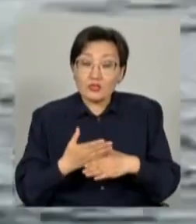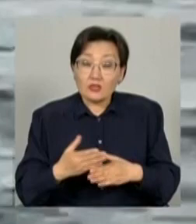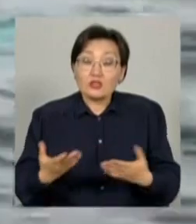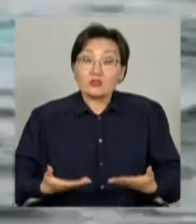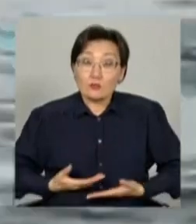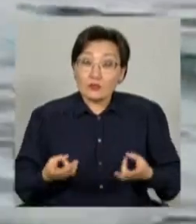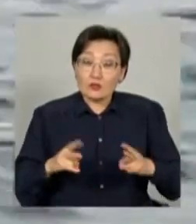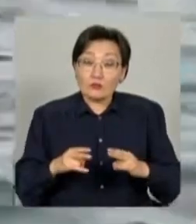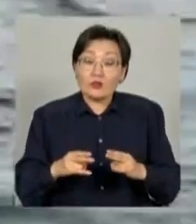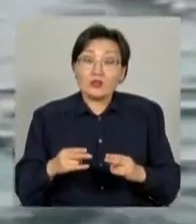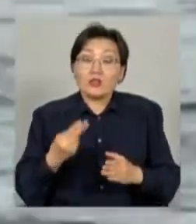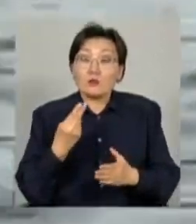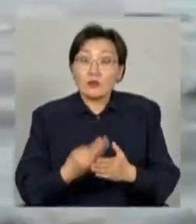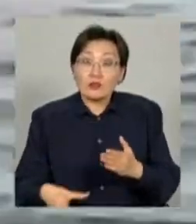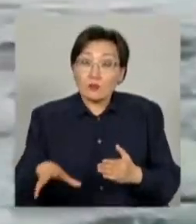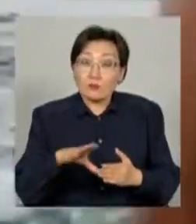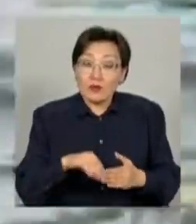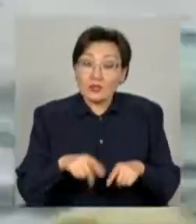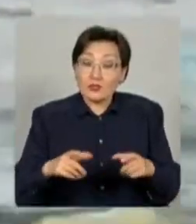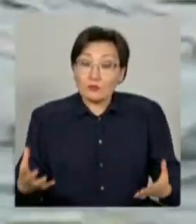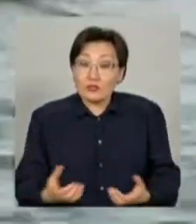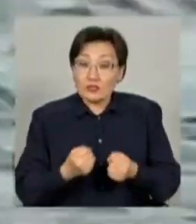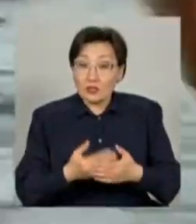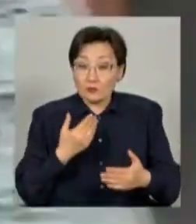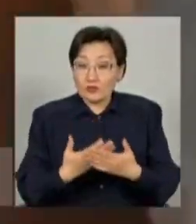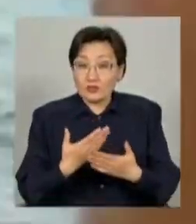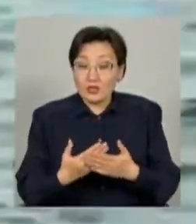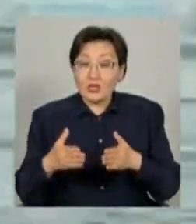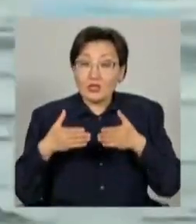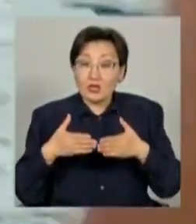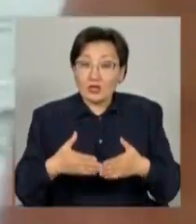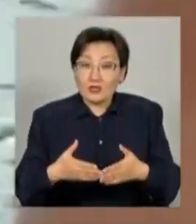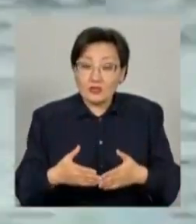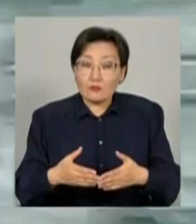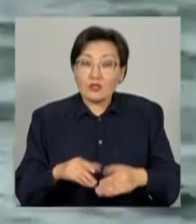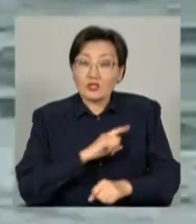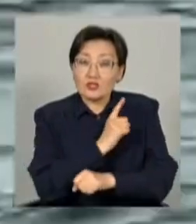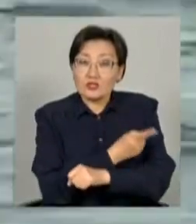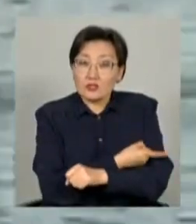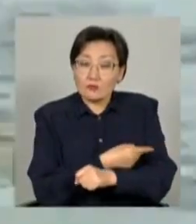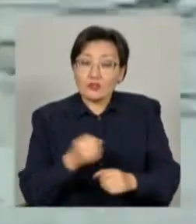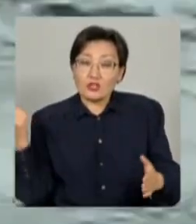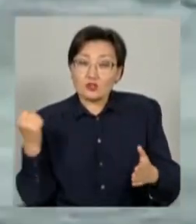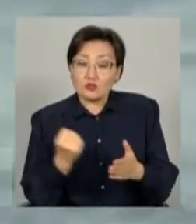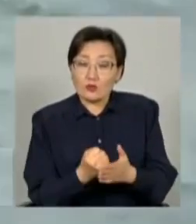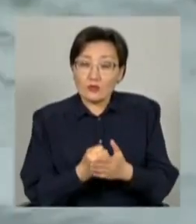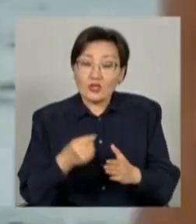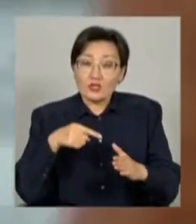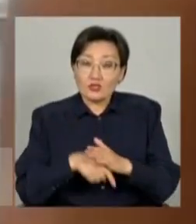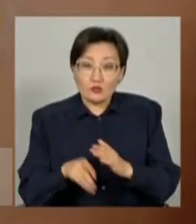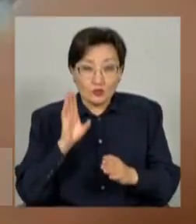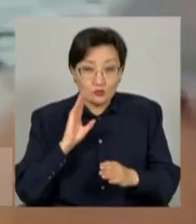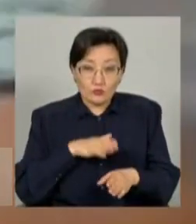аман. Суға батқандардың барлығы құтқарылды. Алдын ала болжам бойынша қайық қатты затқа соғылып, салдарынан ішіне су толуы